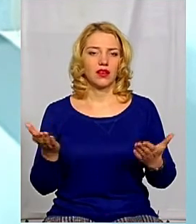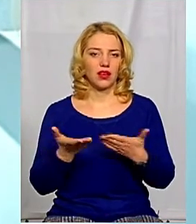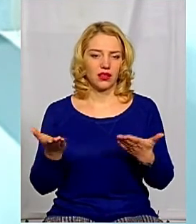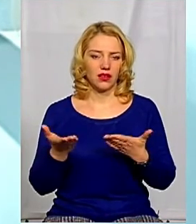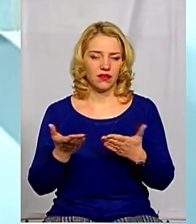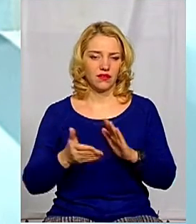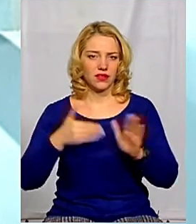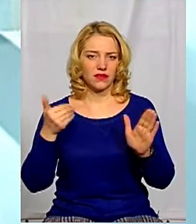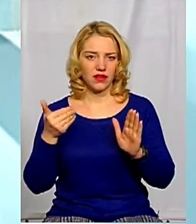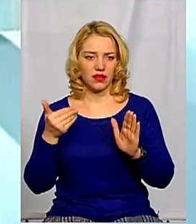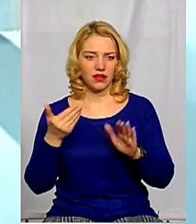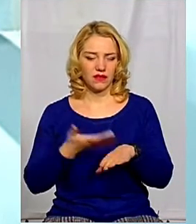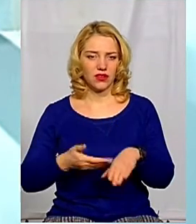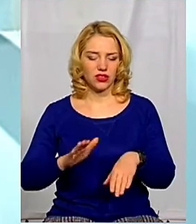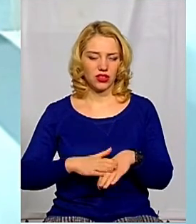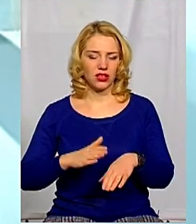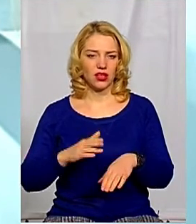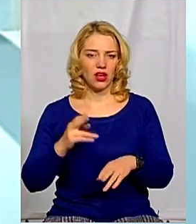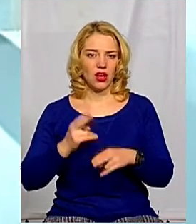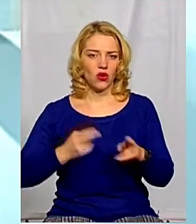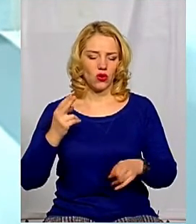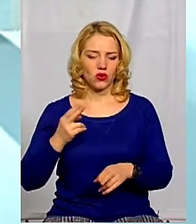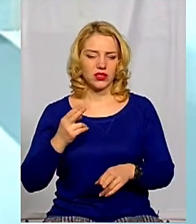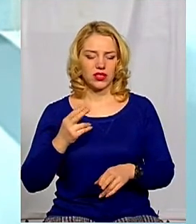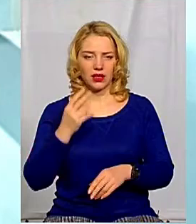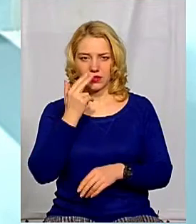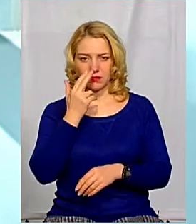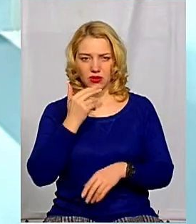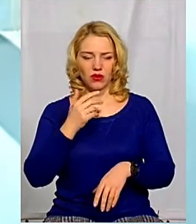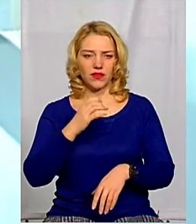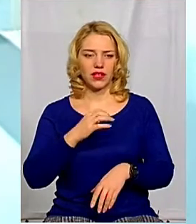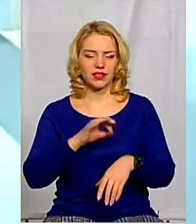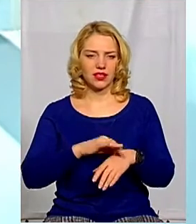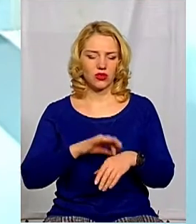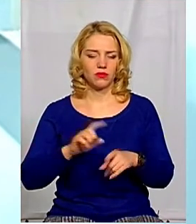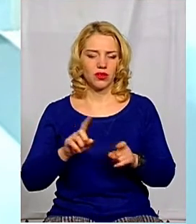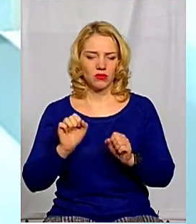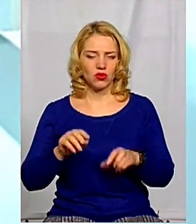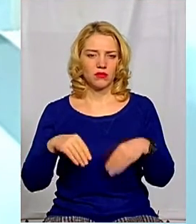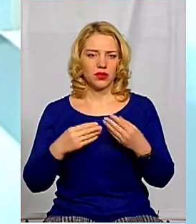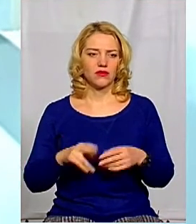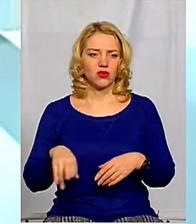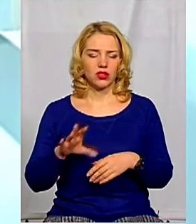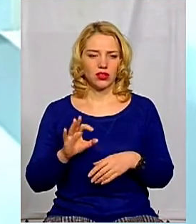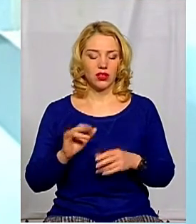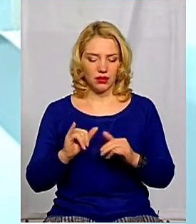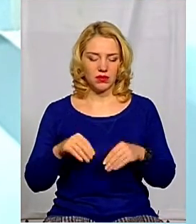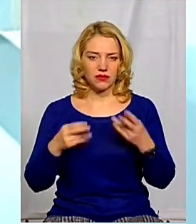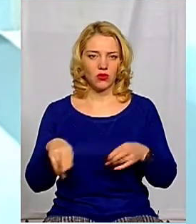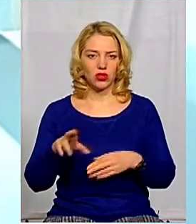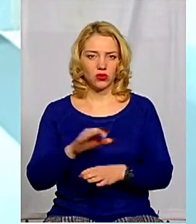визиває важкий, гострий респіраторний синдром у людей, який може призводити і